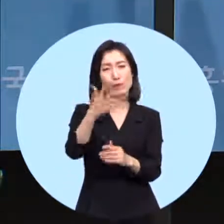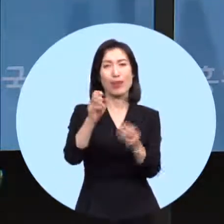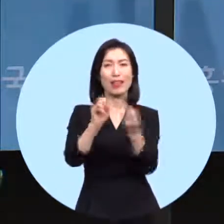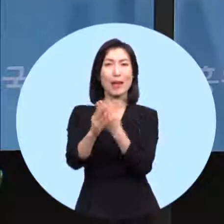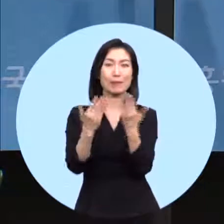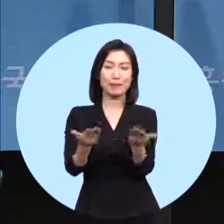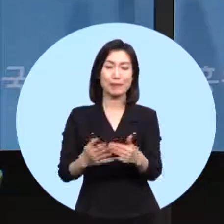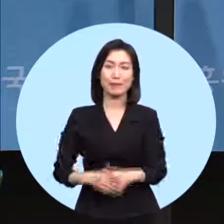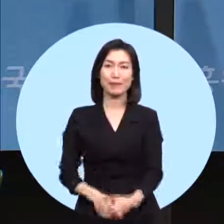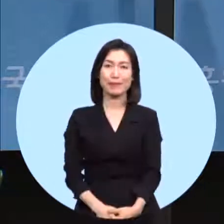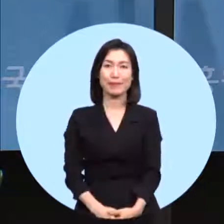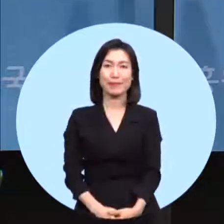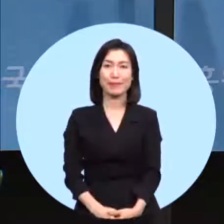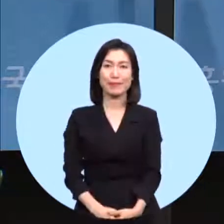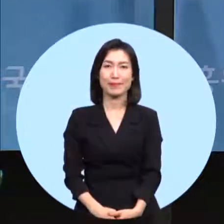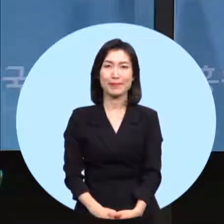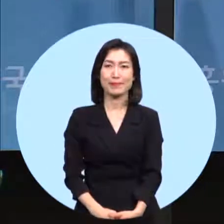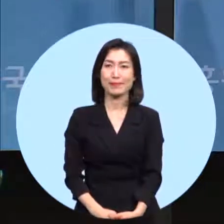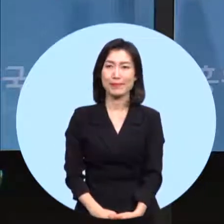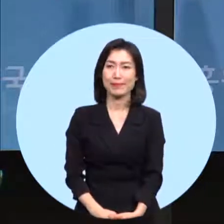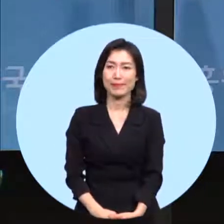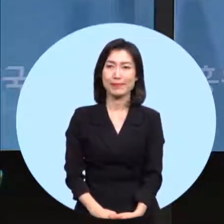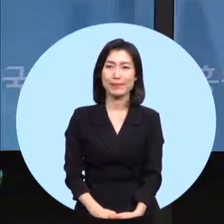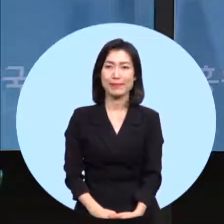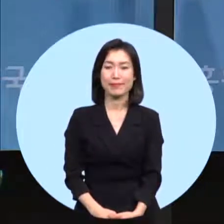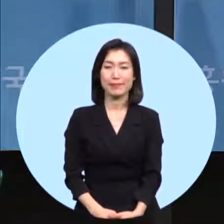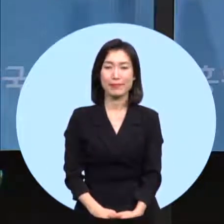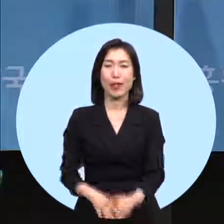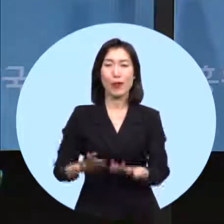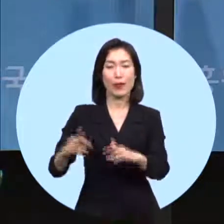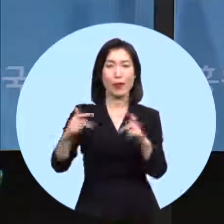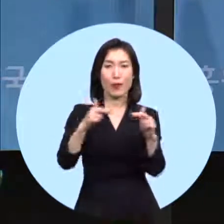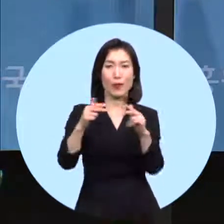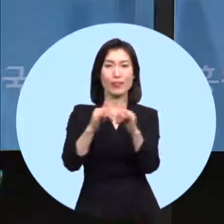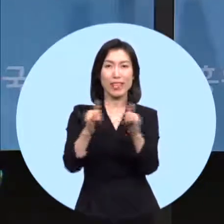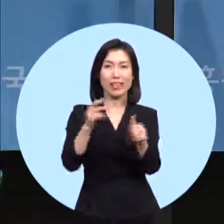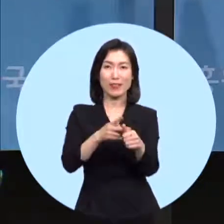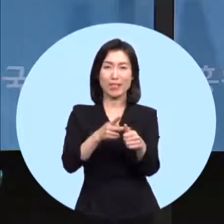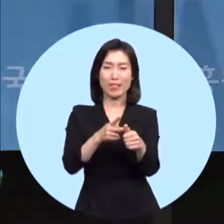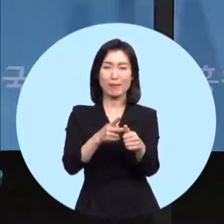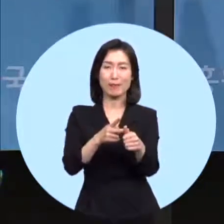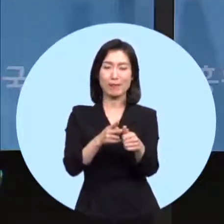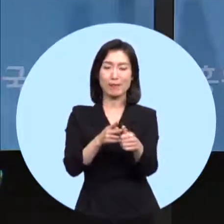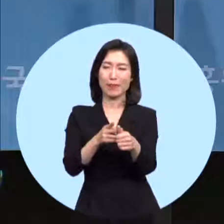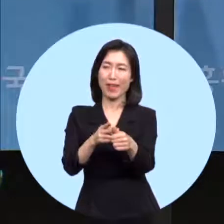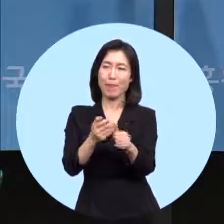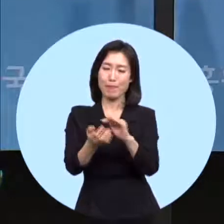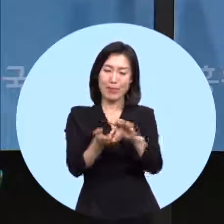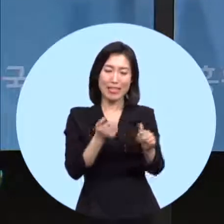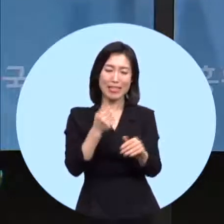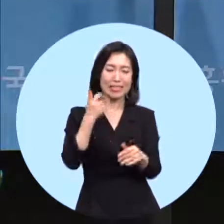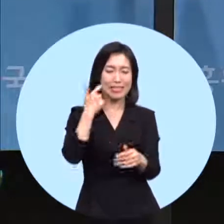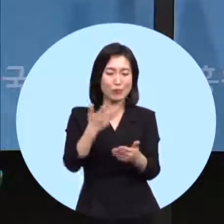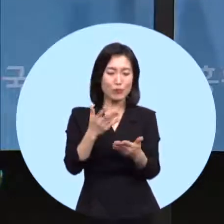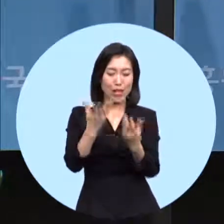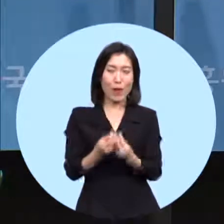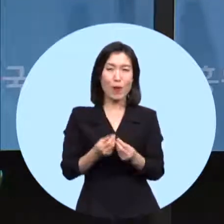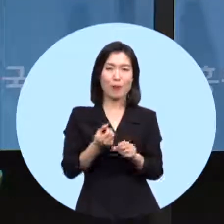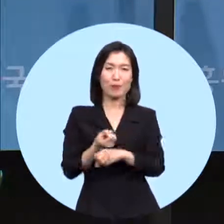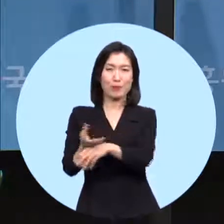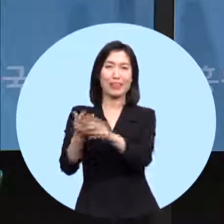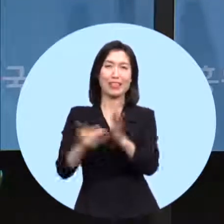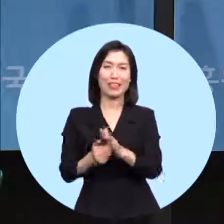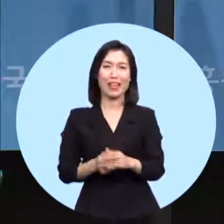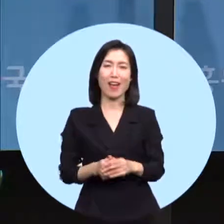들어보는 그런 시간을 함께 가져보도록 하겠습니다. 저희가 토론자 선생님들께 사전 질의서를 전달을